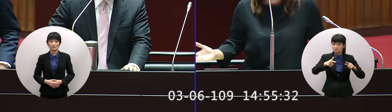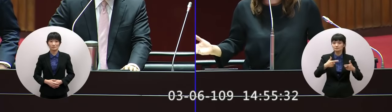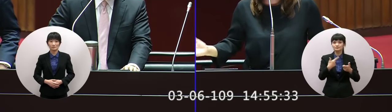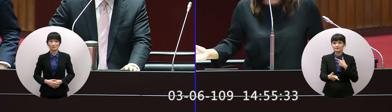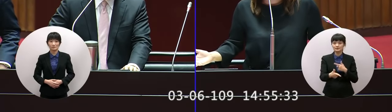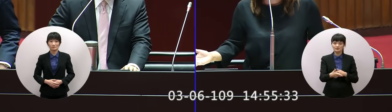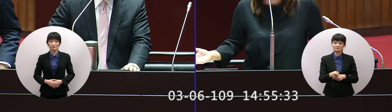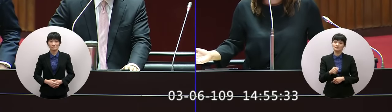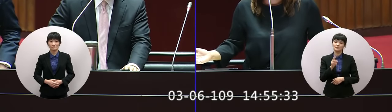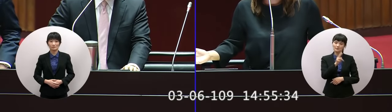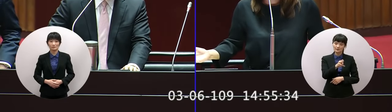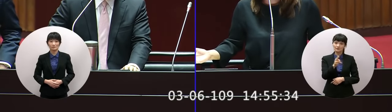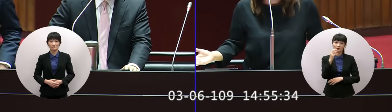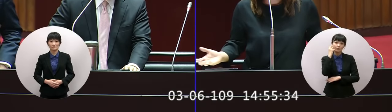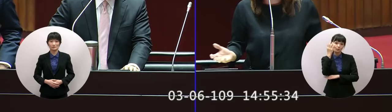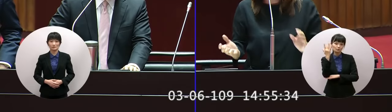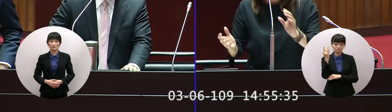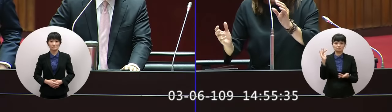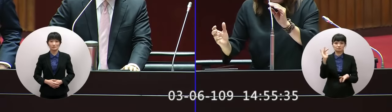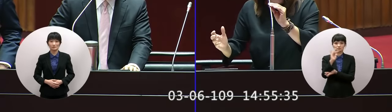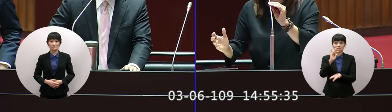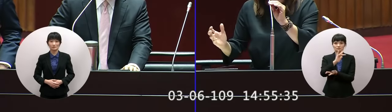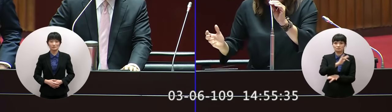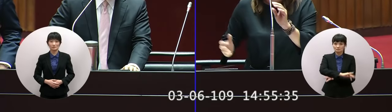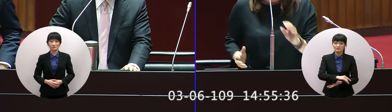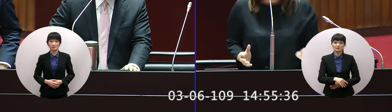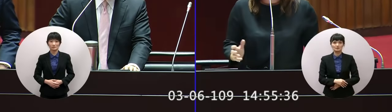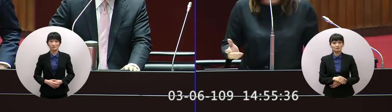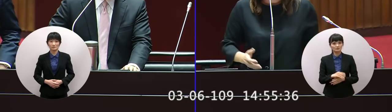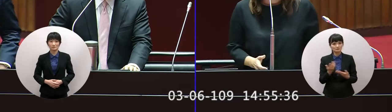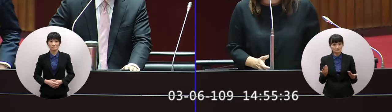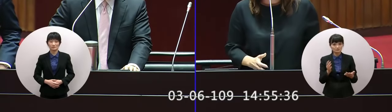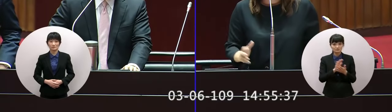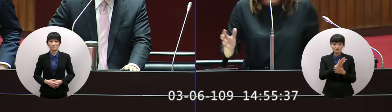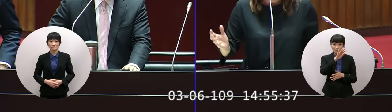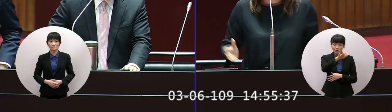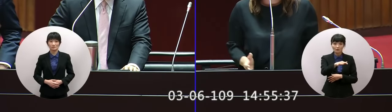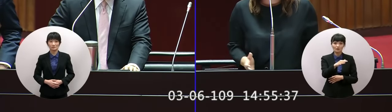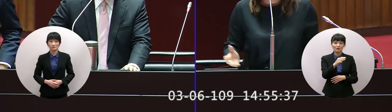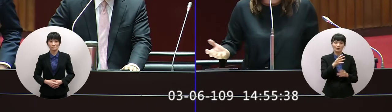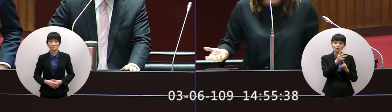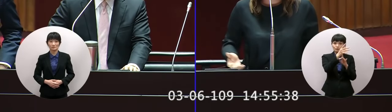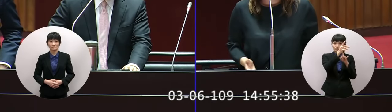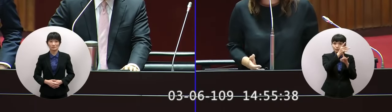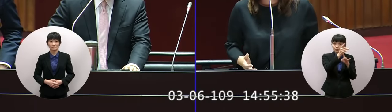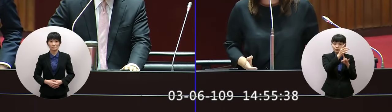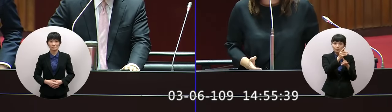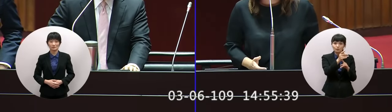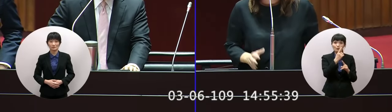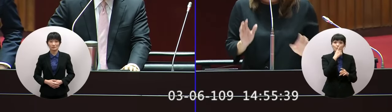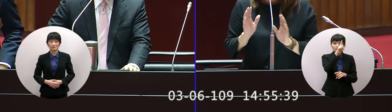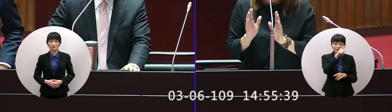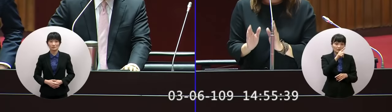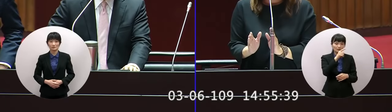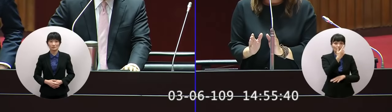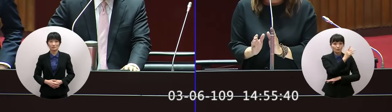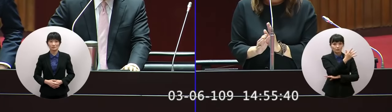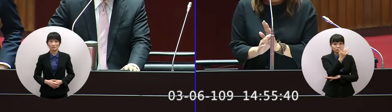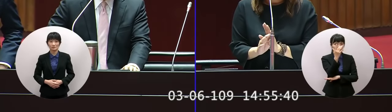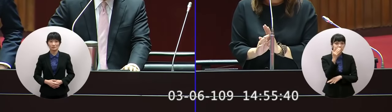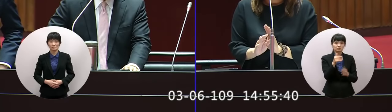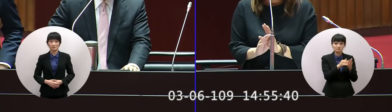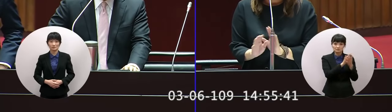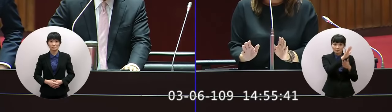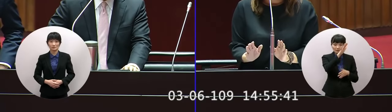吃，他不能生活。过去他们都是可以依靠这些来生活的，现在什么都不行，连房子都政府都要拆。这不是个